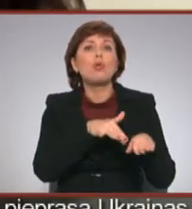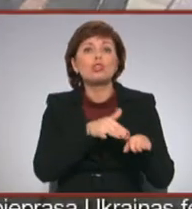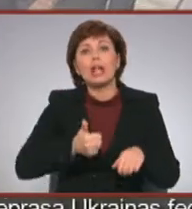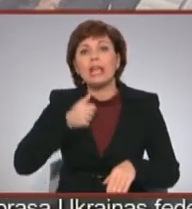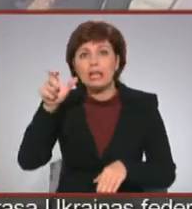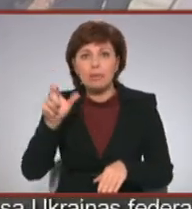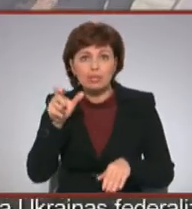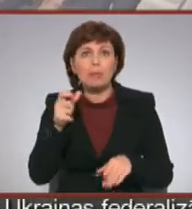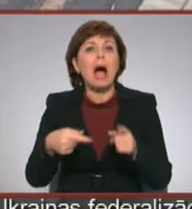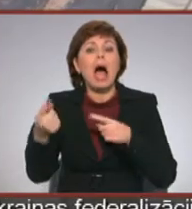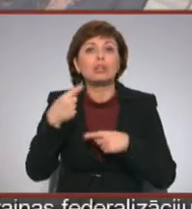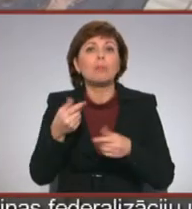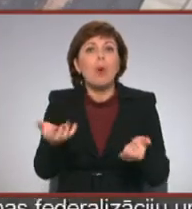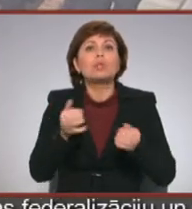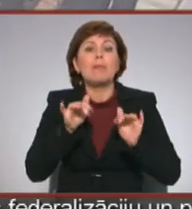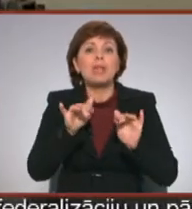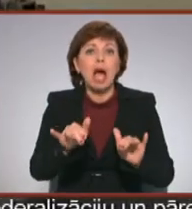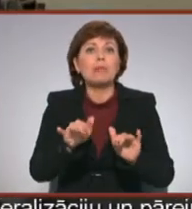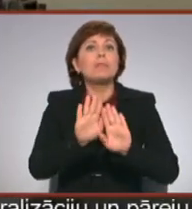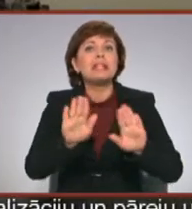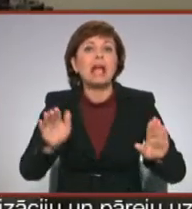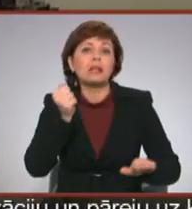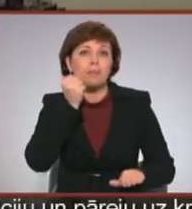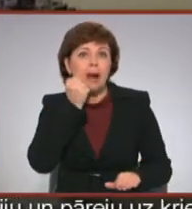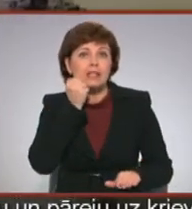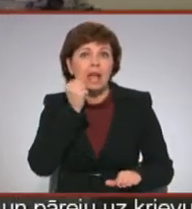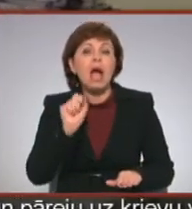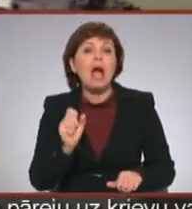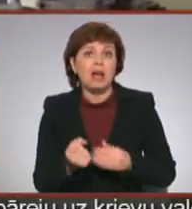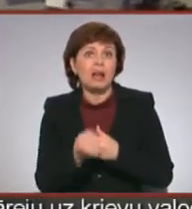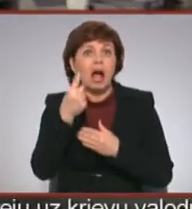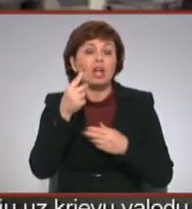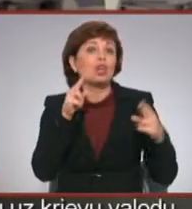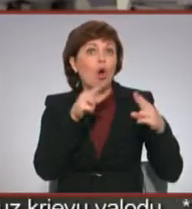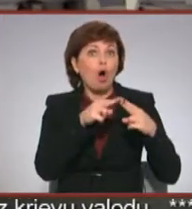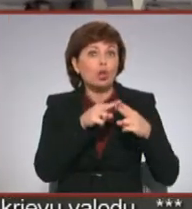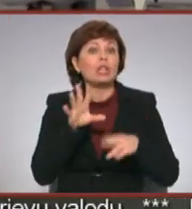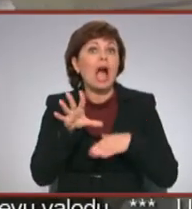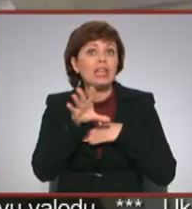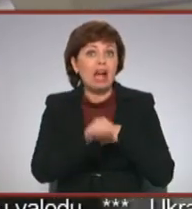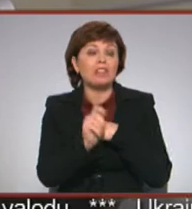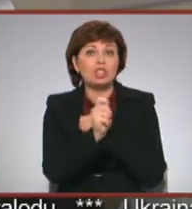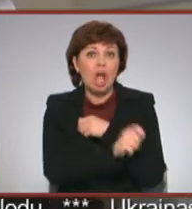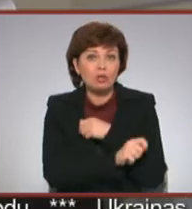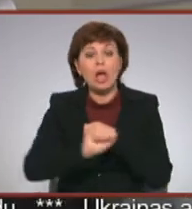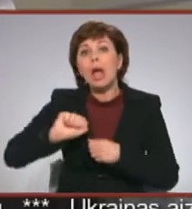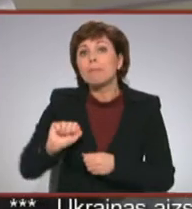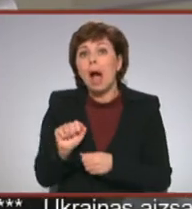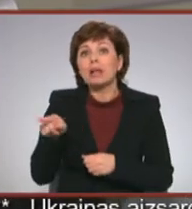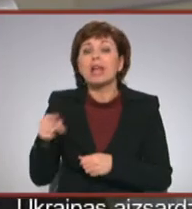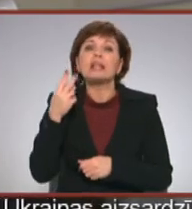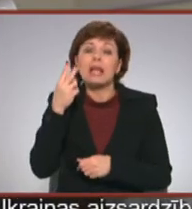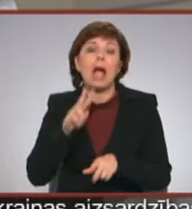no uzņēmēja darbības izstādes Maskavā. Radušies pirmie kontakti, taču, ja tiks ieviestas sankcijas, partnerus nāksies meklēt tikai